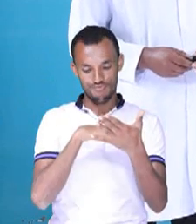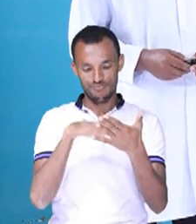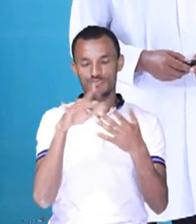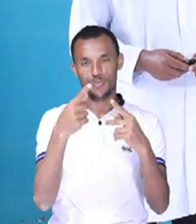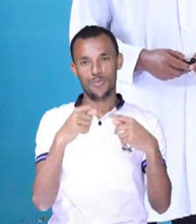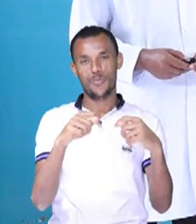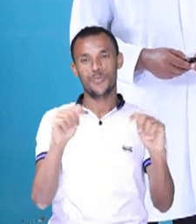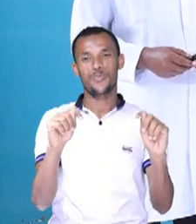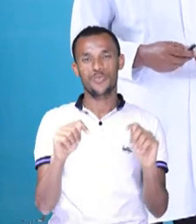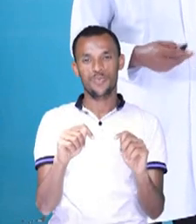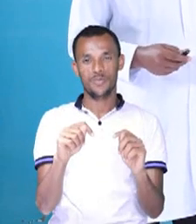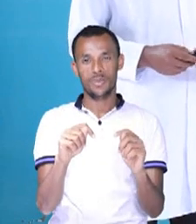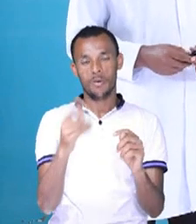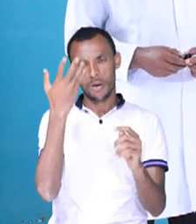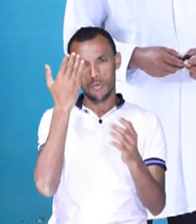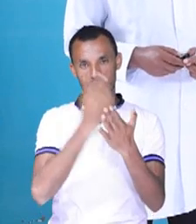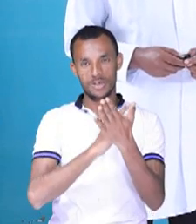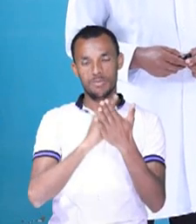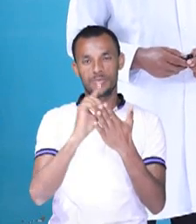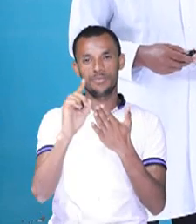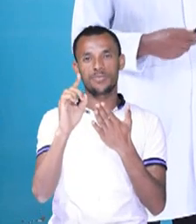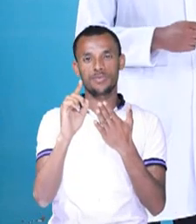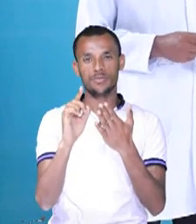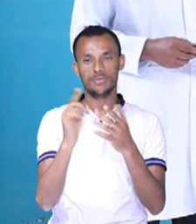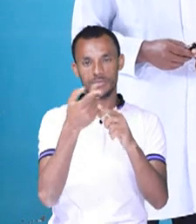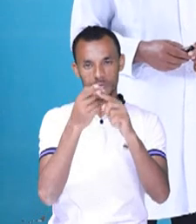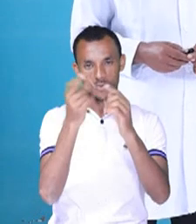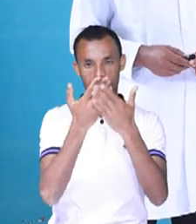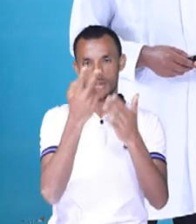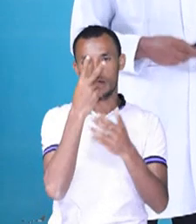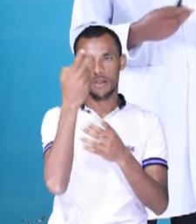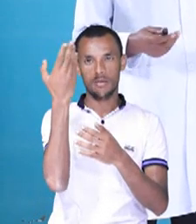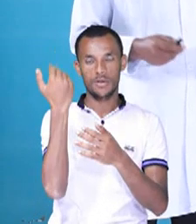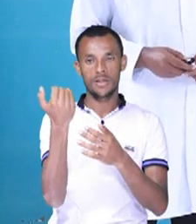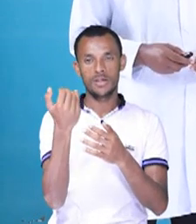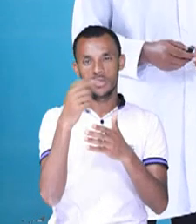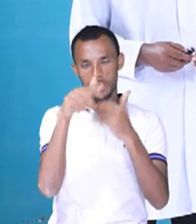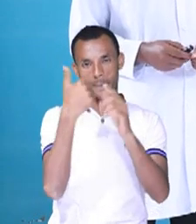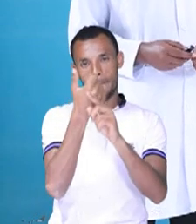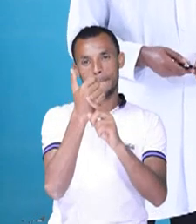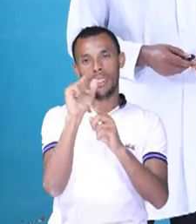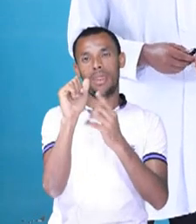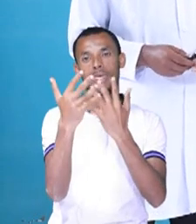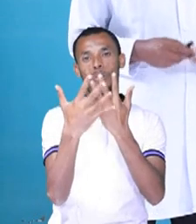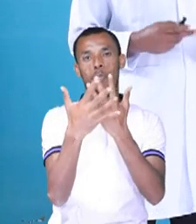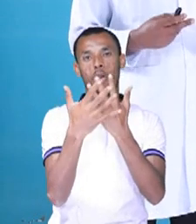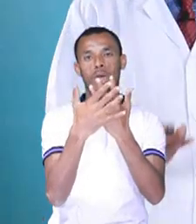መሞከር ይኖርባችኋል ባለፈው ሳምንት የተለያዩ ነገሮችን ለማየት ሞክረናል ስለ ሜታሊክ